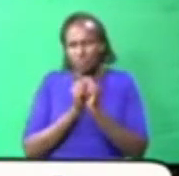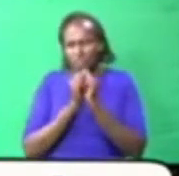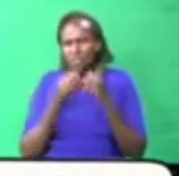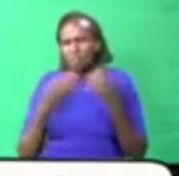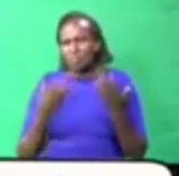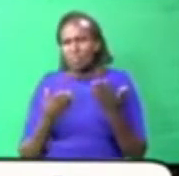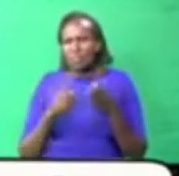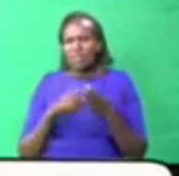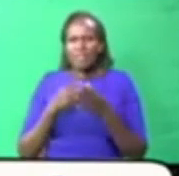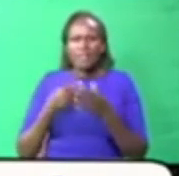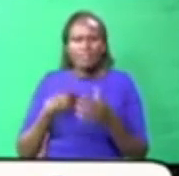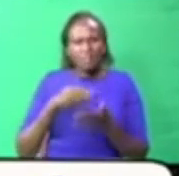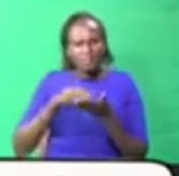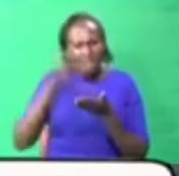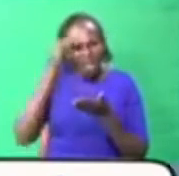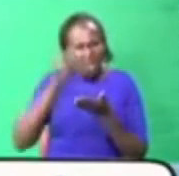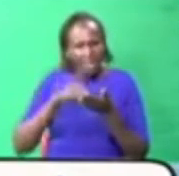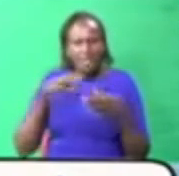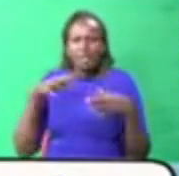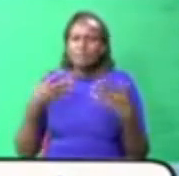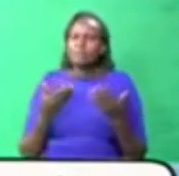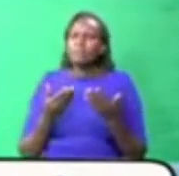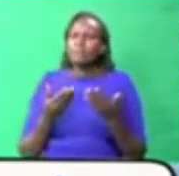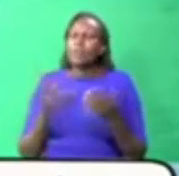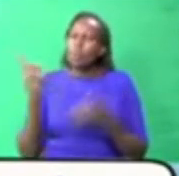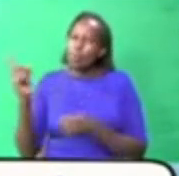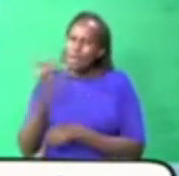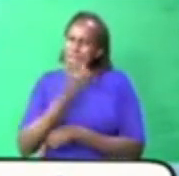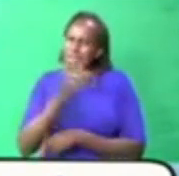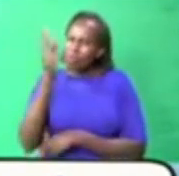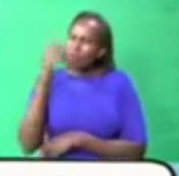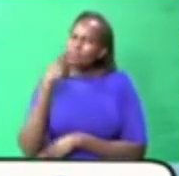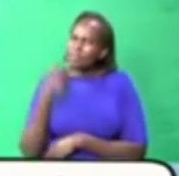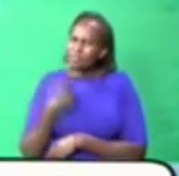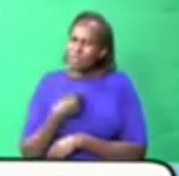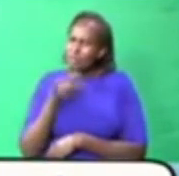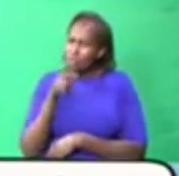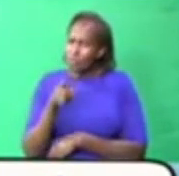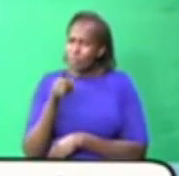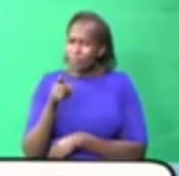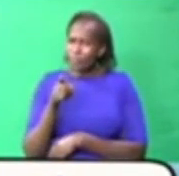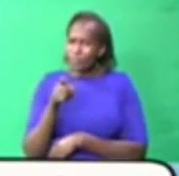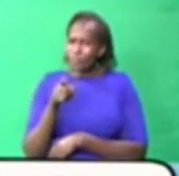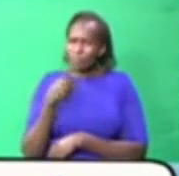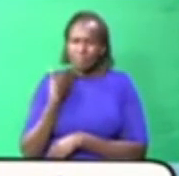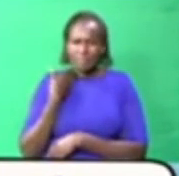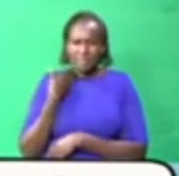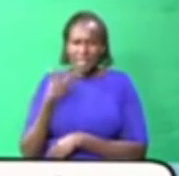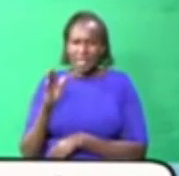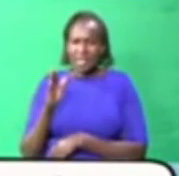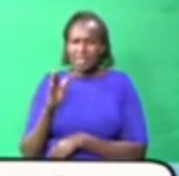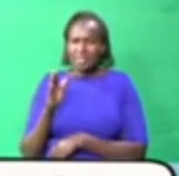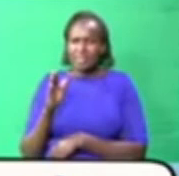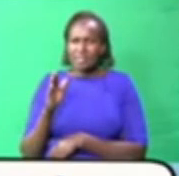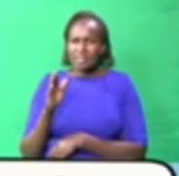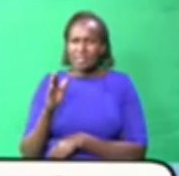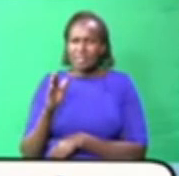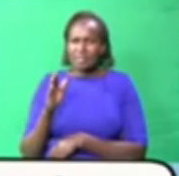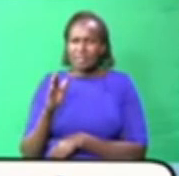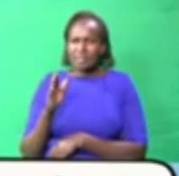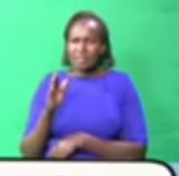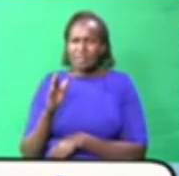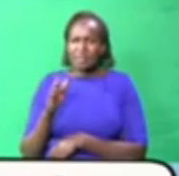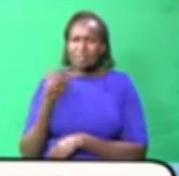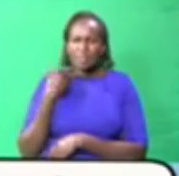And I learn like that. Siku moja Mungu akaniambia, Isaac, sitaki ulilae na the offering basket ya kanisa